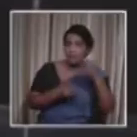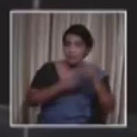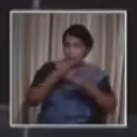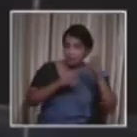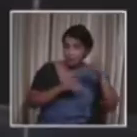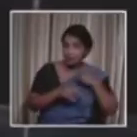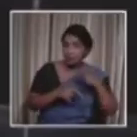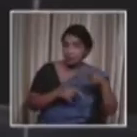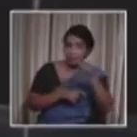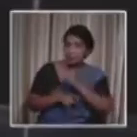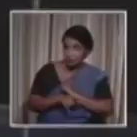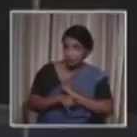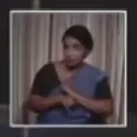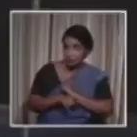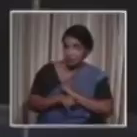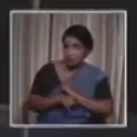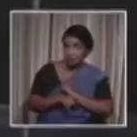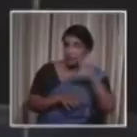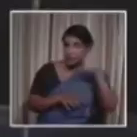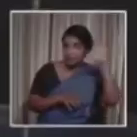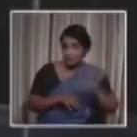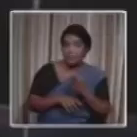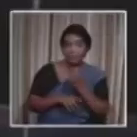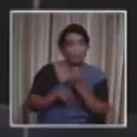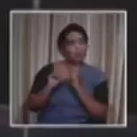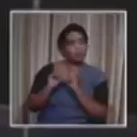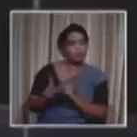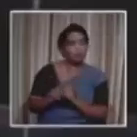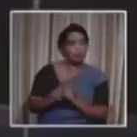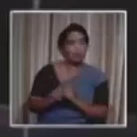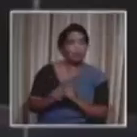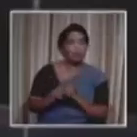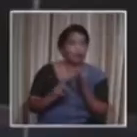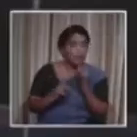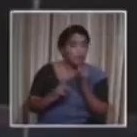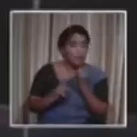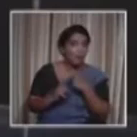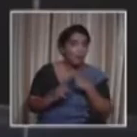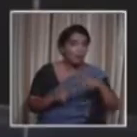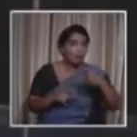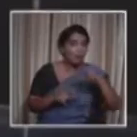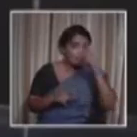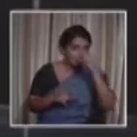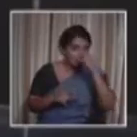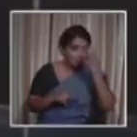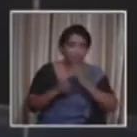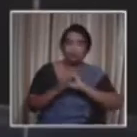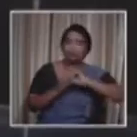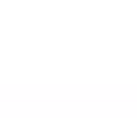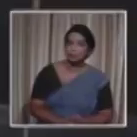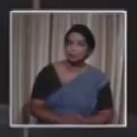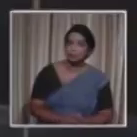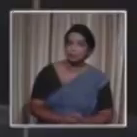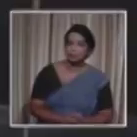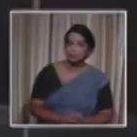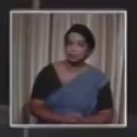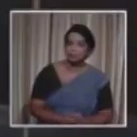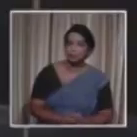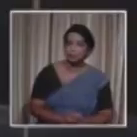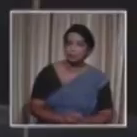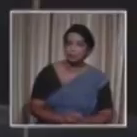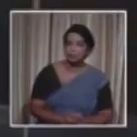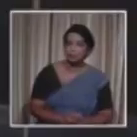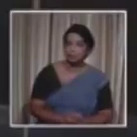මේ එකඟ වෙන ගාන, ඒ කියන්නේ අර ගේනකට තිබුණු මිල 90 රුපියල් ප්‍රමාණය දවස් 90 යනකම් අපි පිරෙන්න account එකට දෙනවා. එතකොට